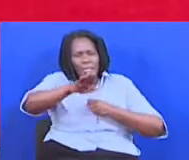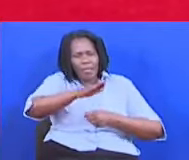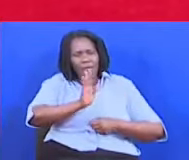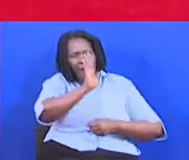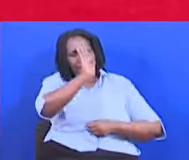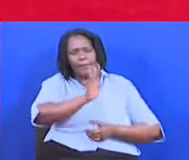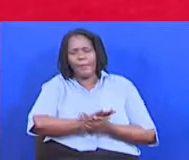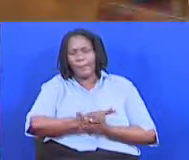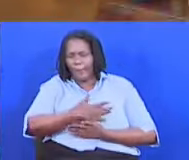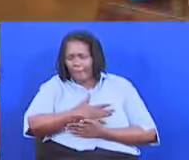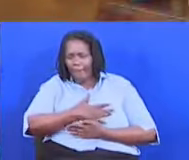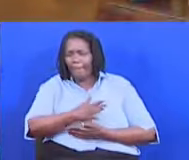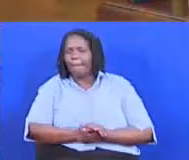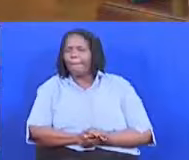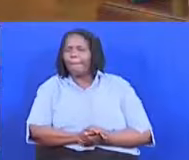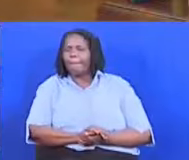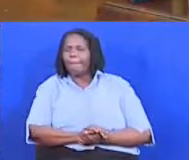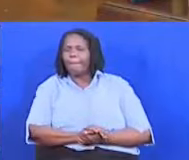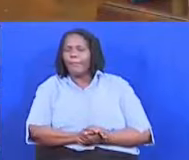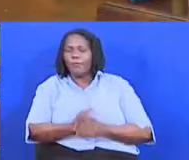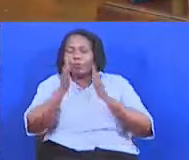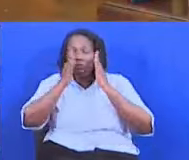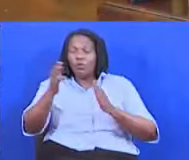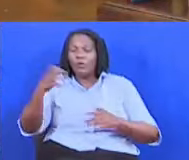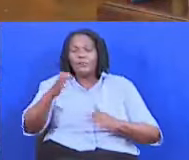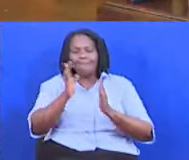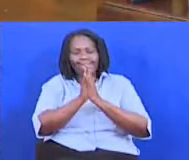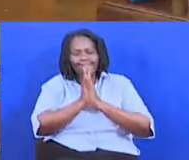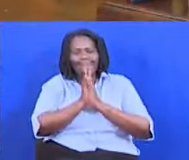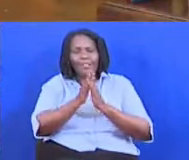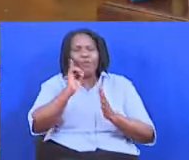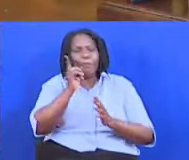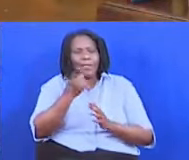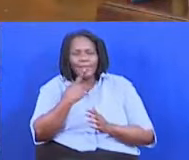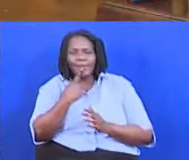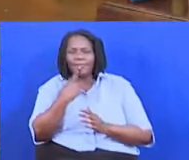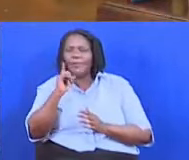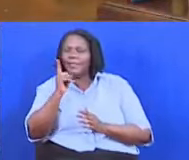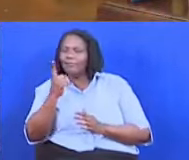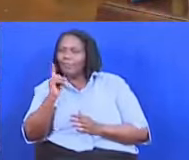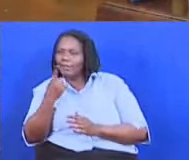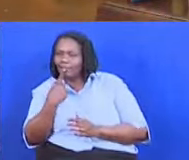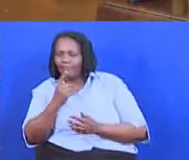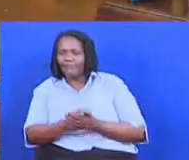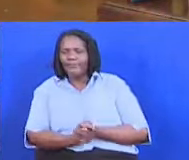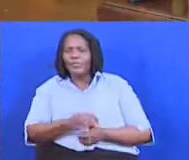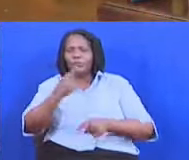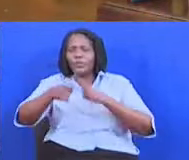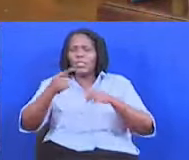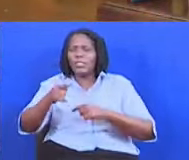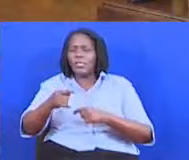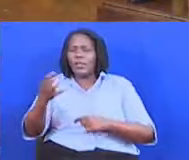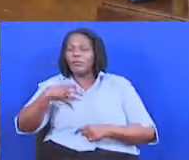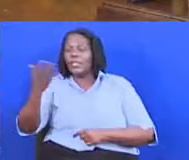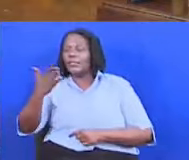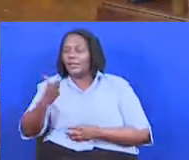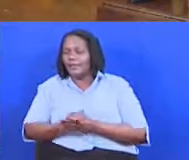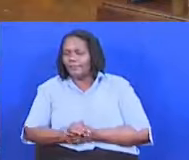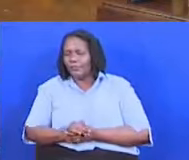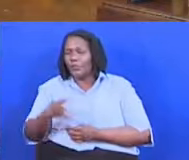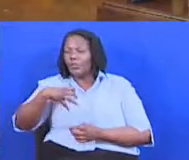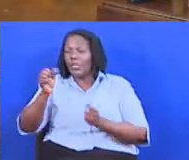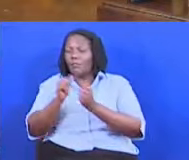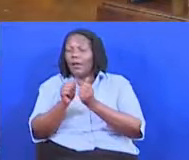Asante. Mheshimiwa Waziri, asante sana kwa majibu yako kwa maswali ya Mheshimiwa Bunge. Wizara ya Mambo ya Nje na Ushirikiano wa